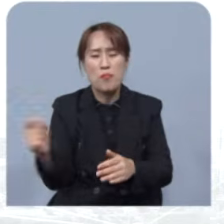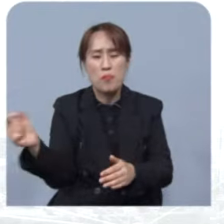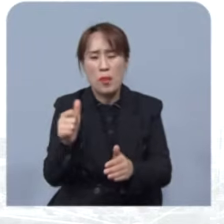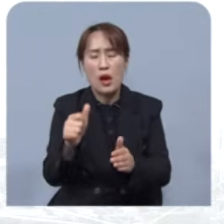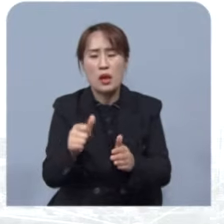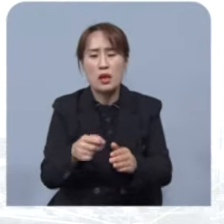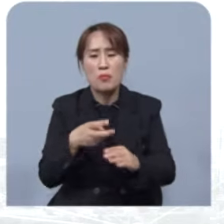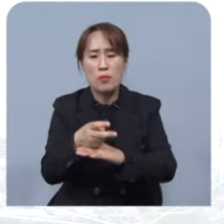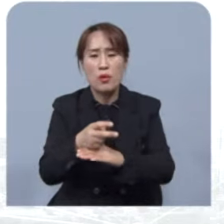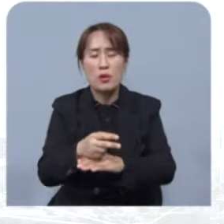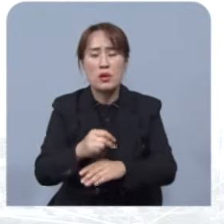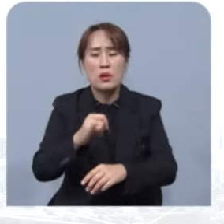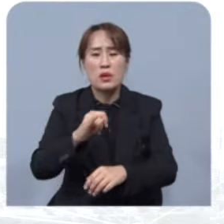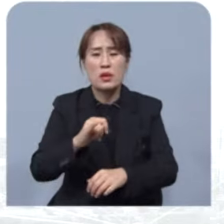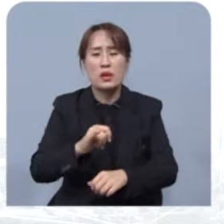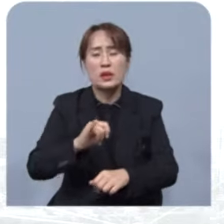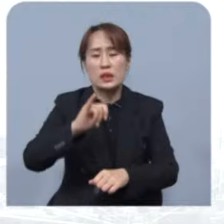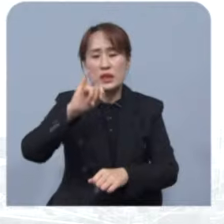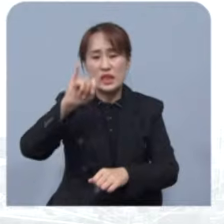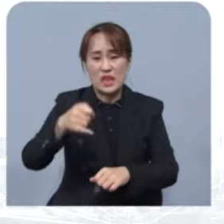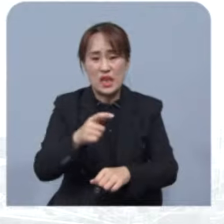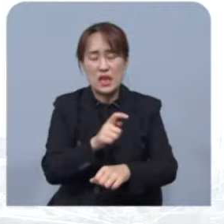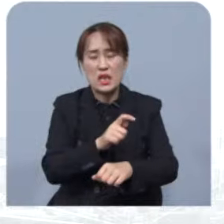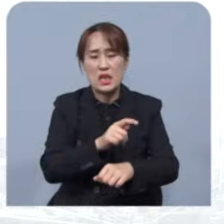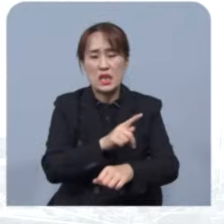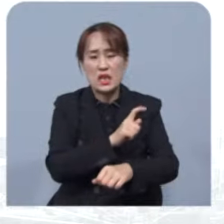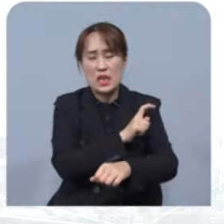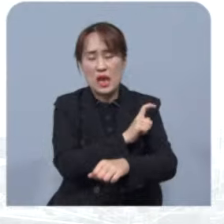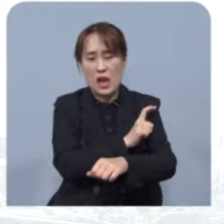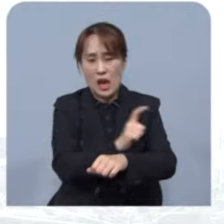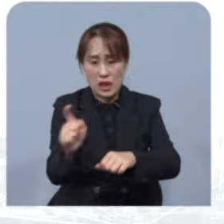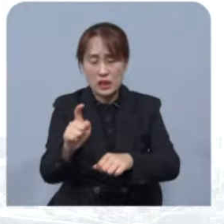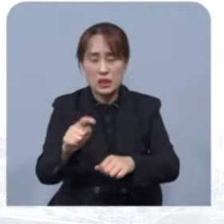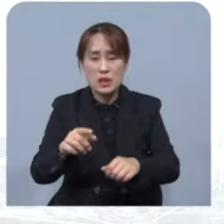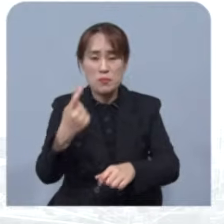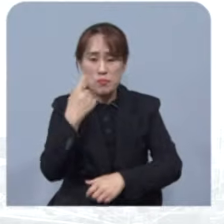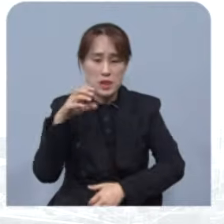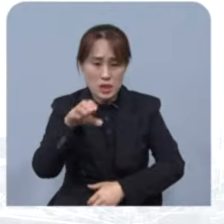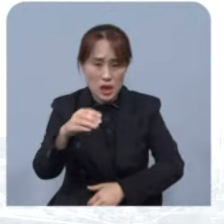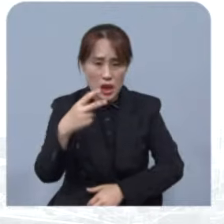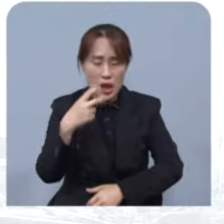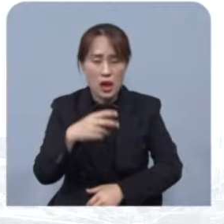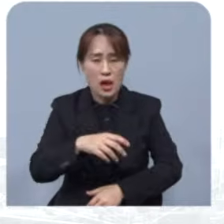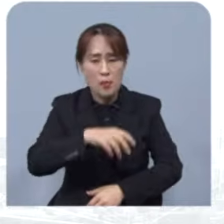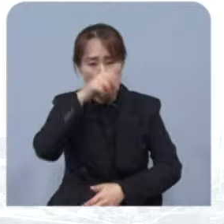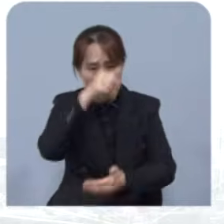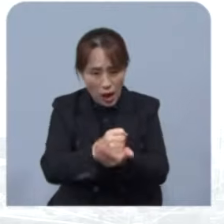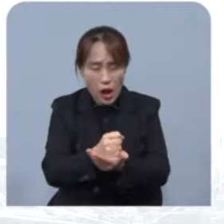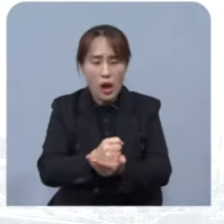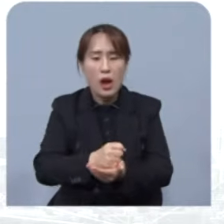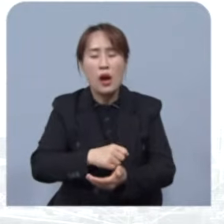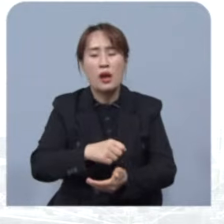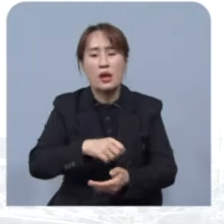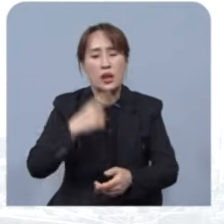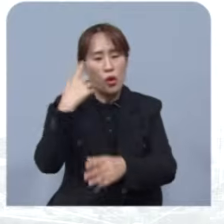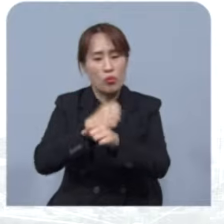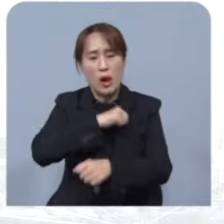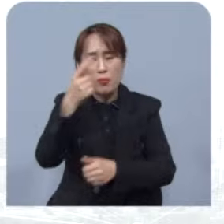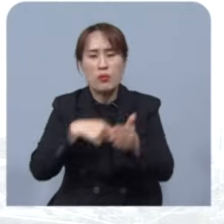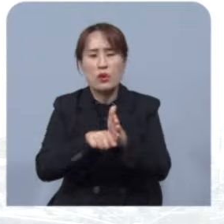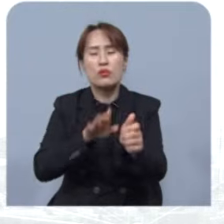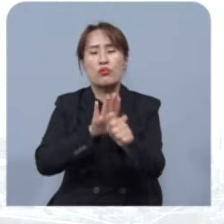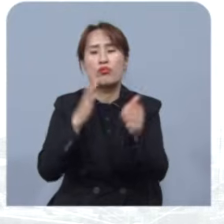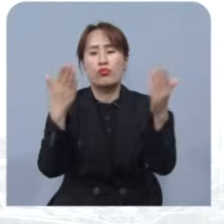광역급행철도 JTX의 민자 적격성 조사를 통과할 수 있도록 적극